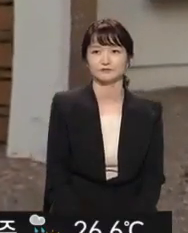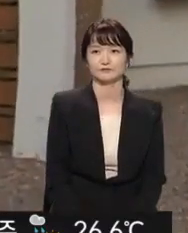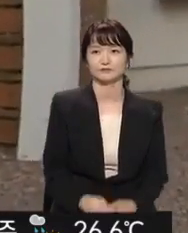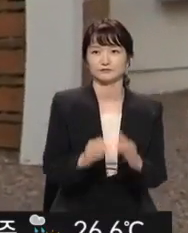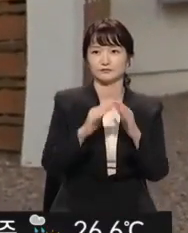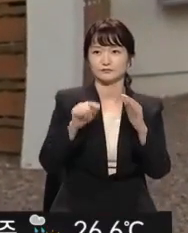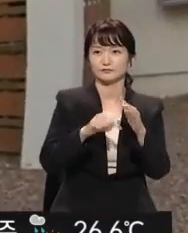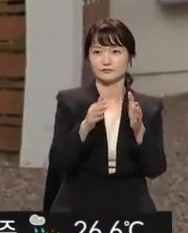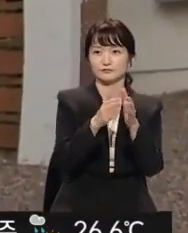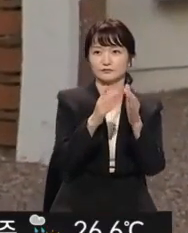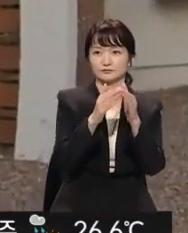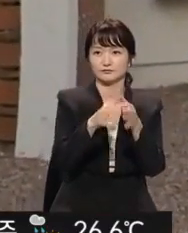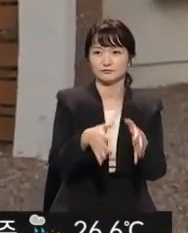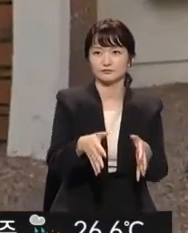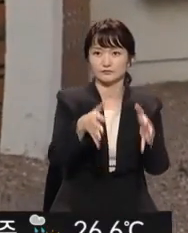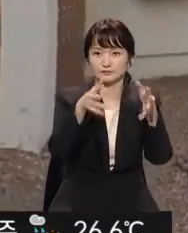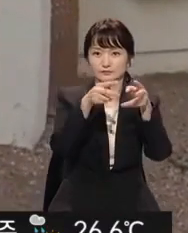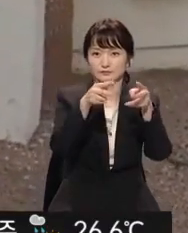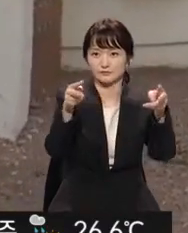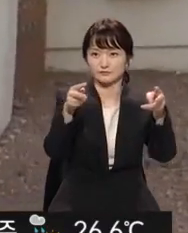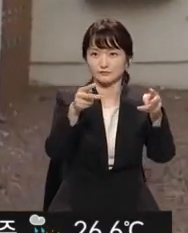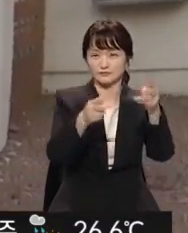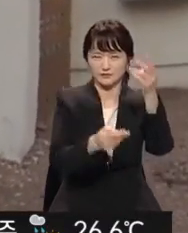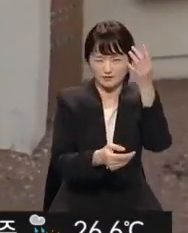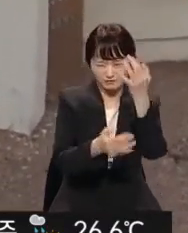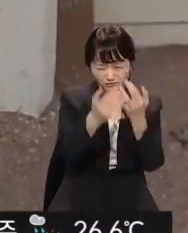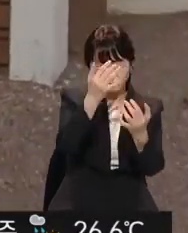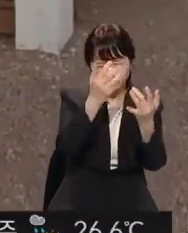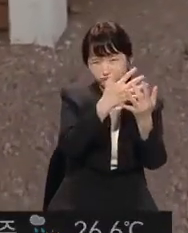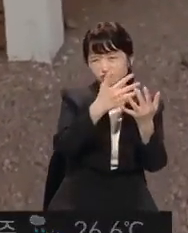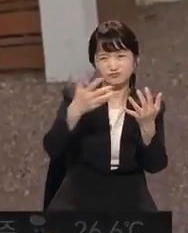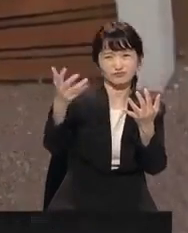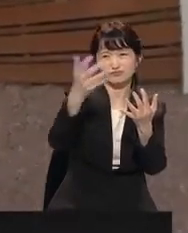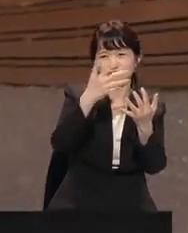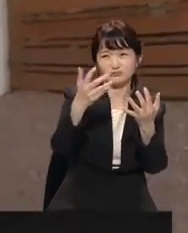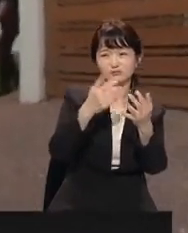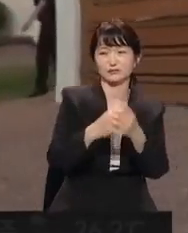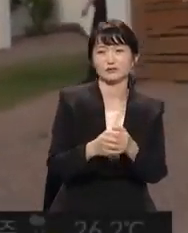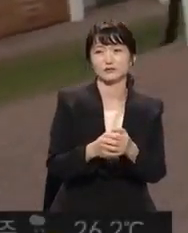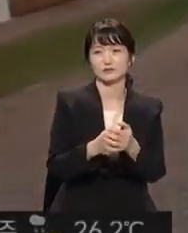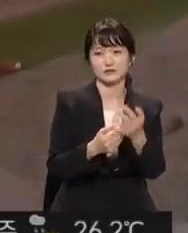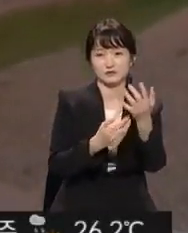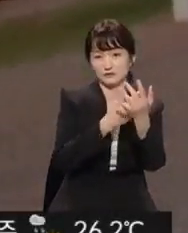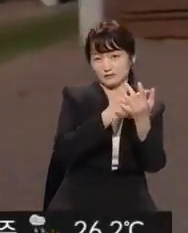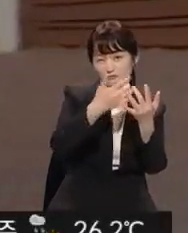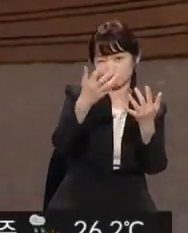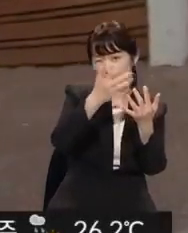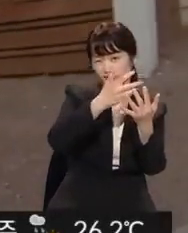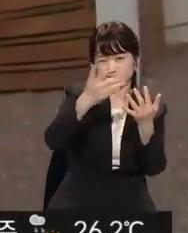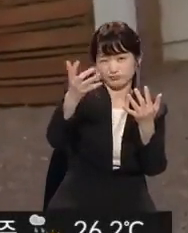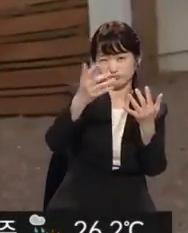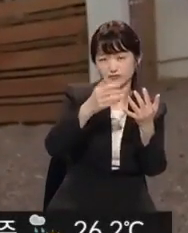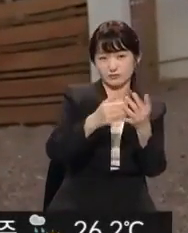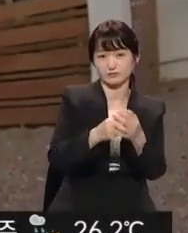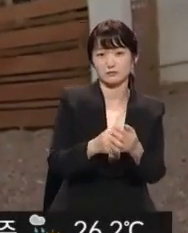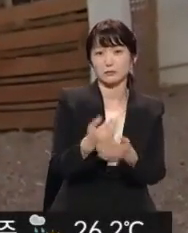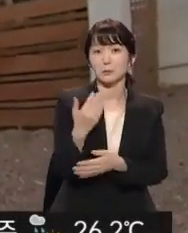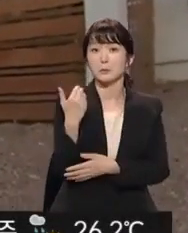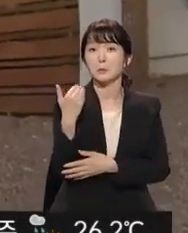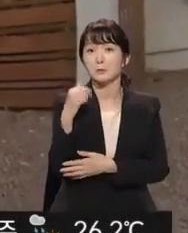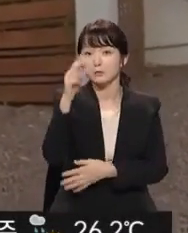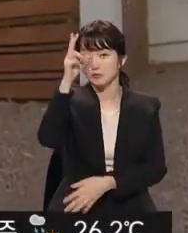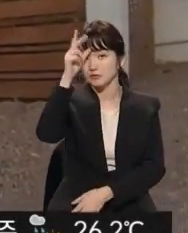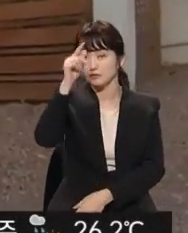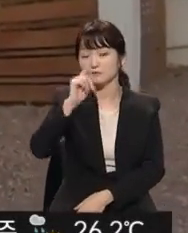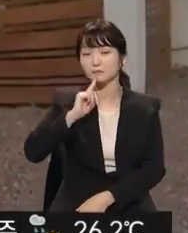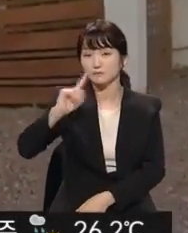가정집 2층에서 시커먼 연기와 함께 불이 타오르고 있습니다. 불은 빠른 속도로 지붕까지 옮겨 붙는데요. 화재 몇 분 전 경찰에